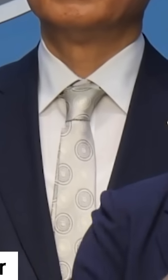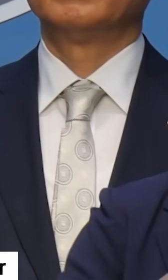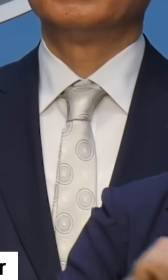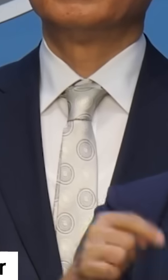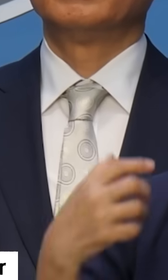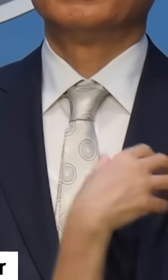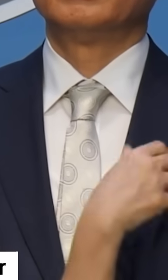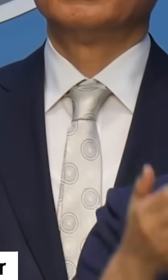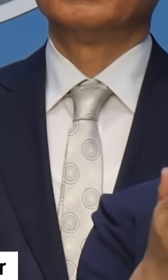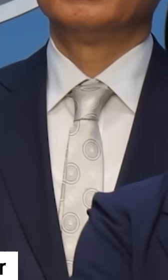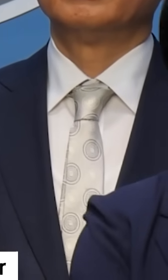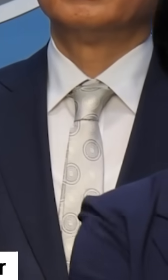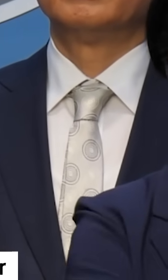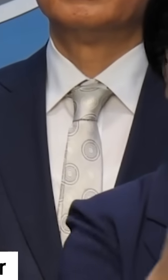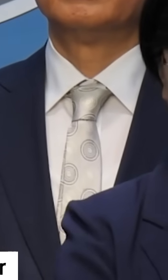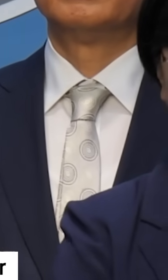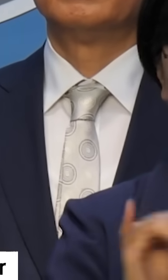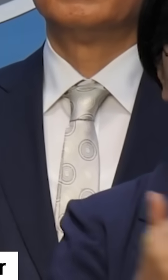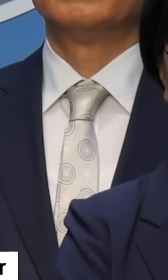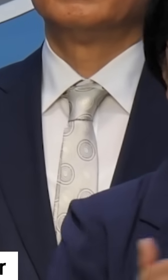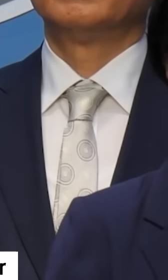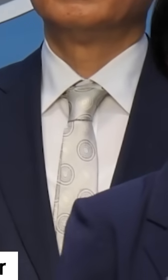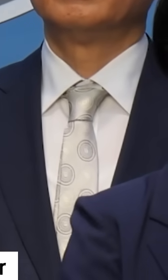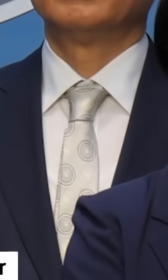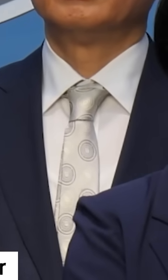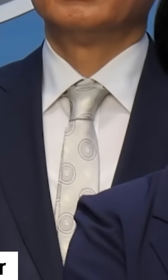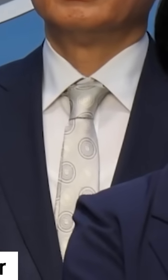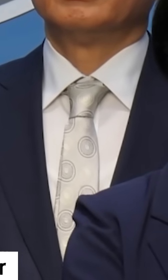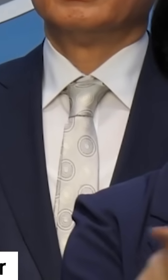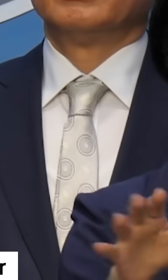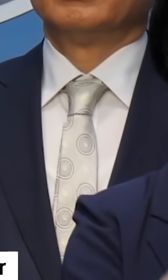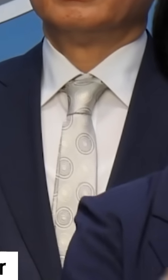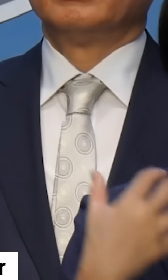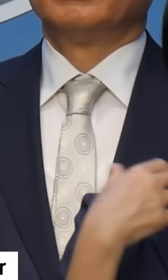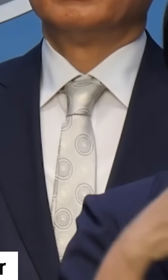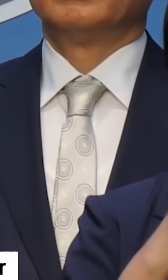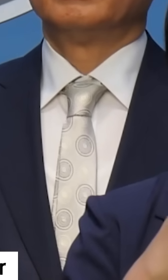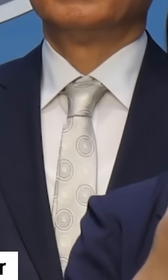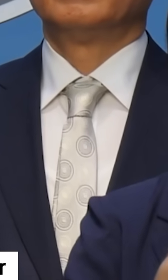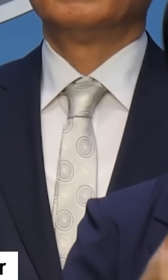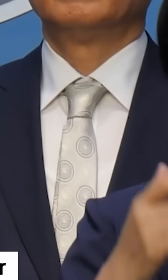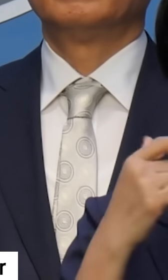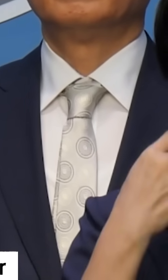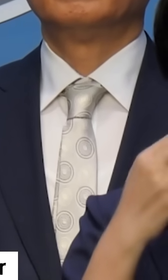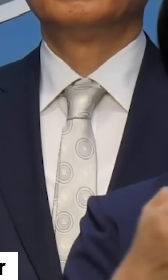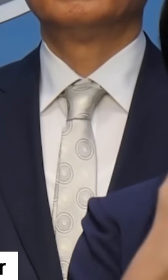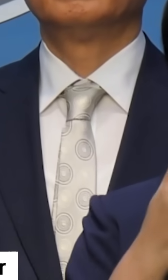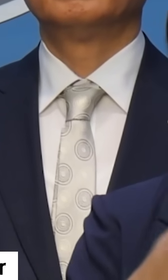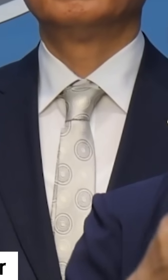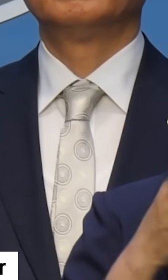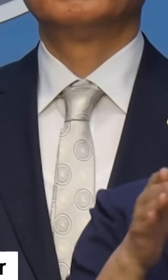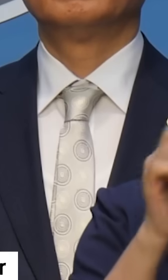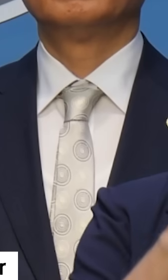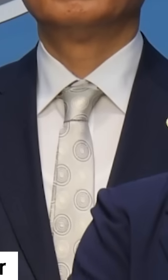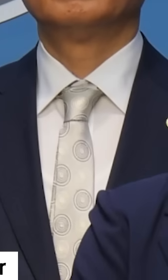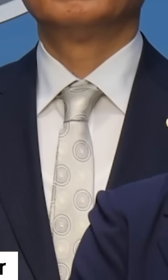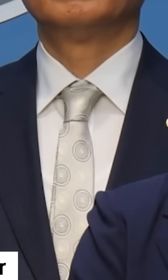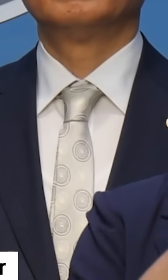있는 공당이 국민들을 선동하고 책임지지 못할 전문성조차 결여된 주장을 계속 펼쳐낸 이